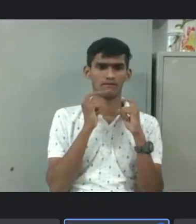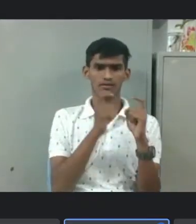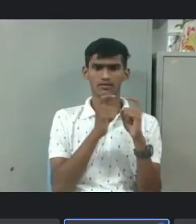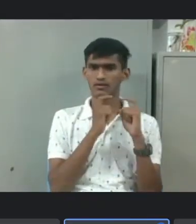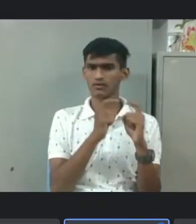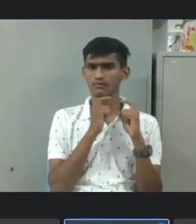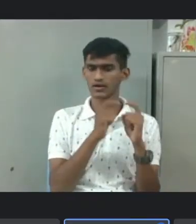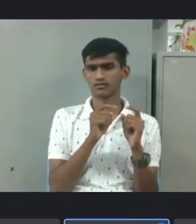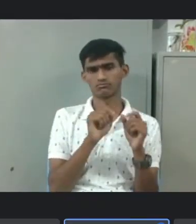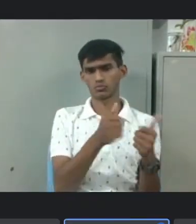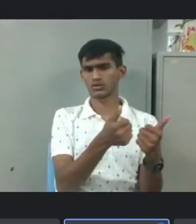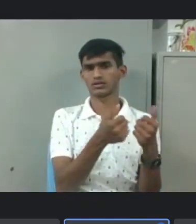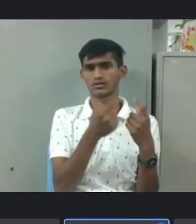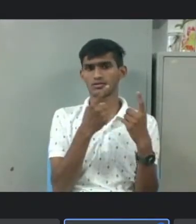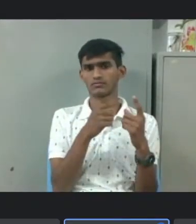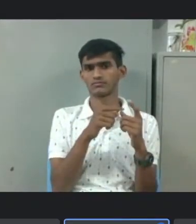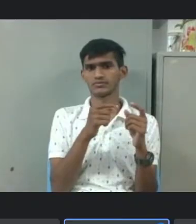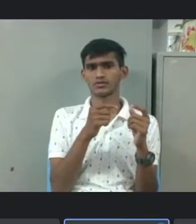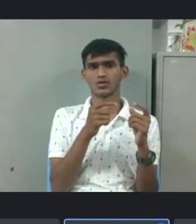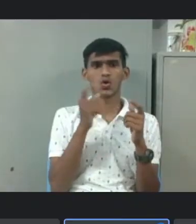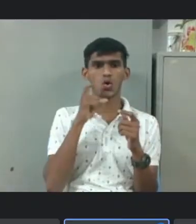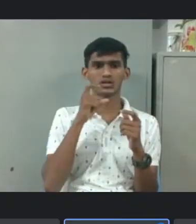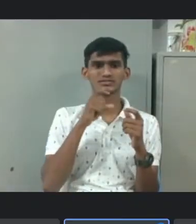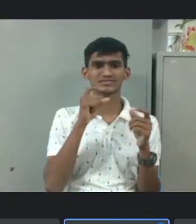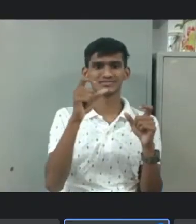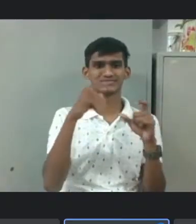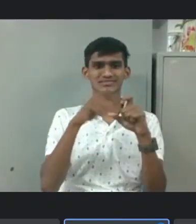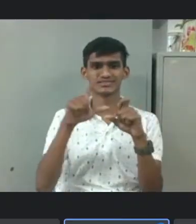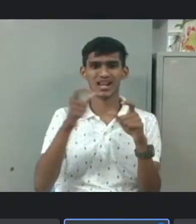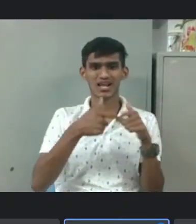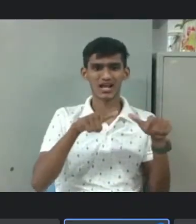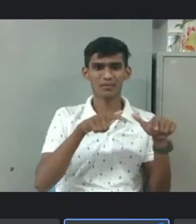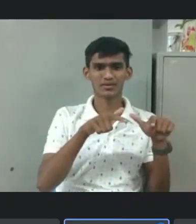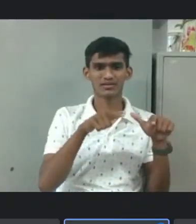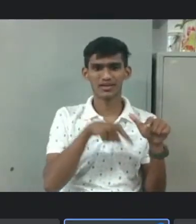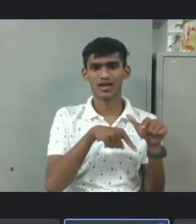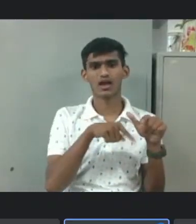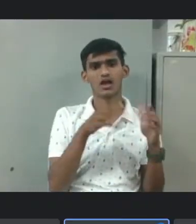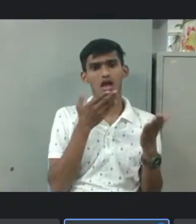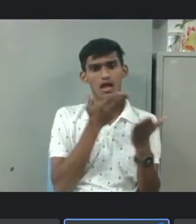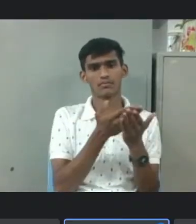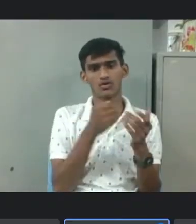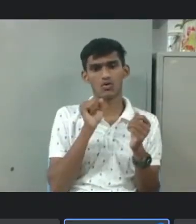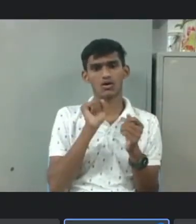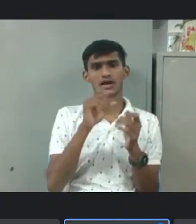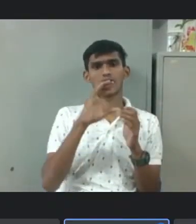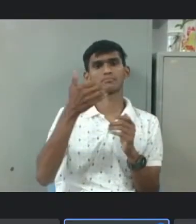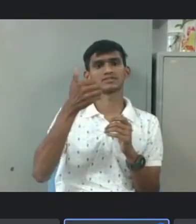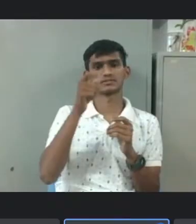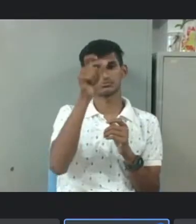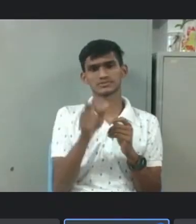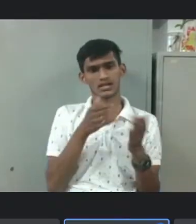ഒന്നുകിൽ കോളേജ് റിഡ്രസൽ അതോറിറ്റിയിലോ അല്ലെങ്കിൽ നമ്മുടെ ഇപ്പൊ കമ്മീഷണർ ഭയങ്കര ആക്റ്റീവ് ആയിട്ടുള്ള ഒരാളാണ്, അദ്ദേഹത്തിനോ